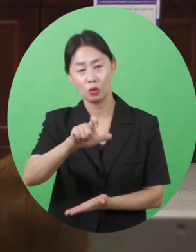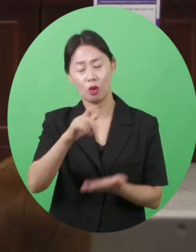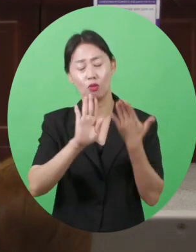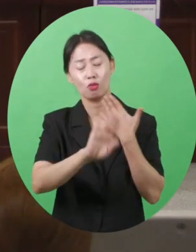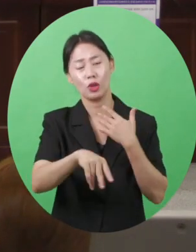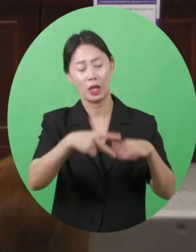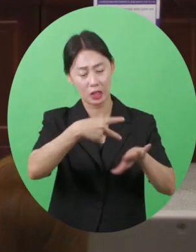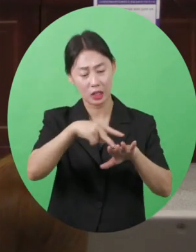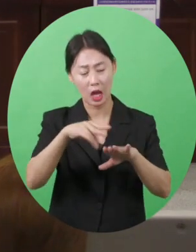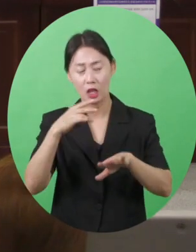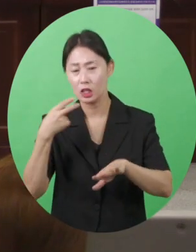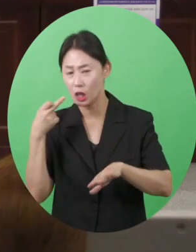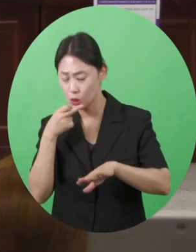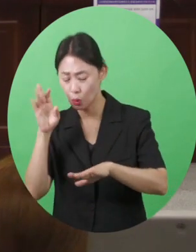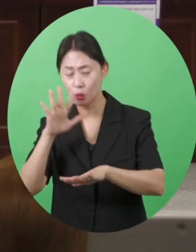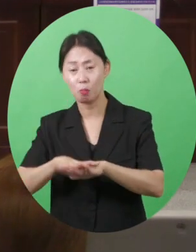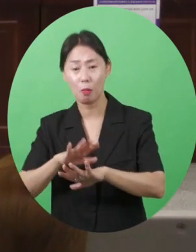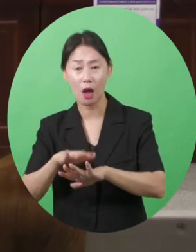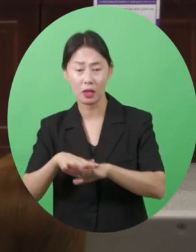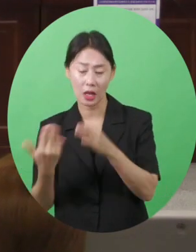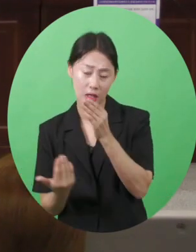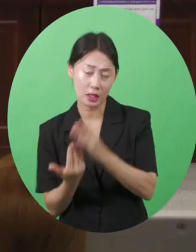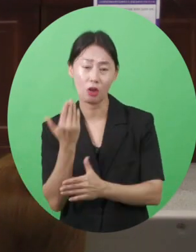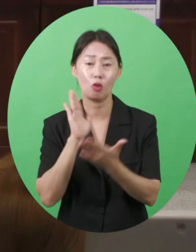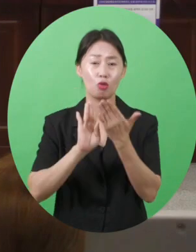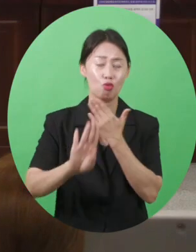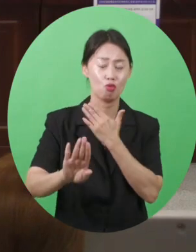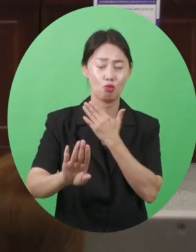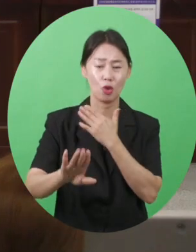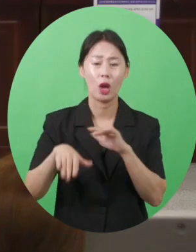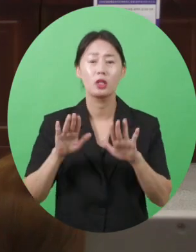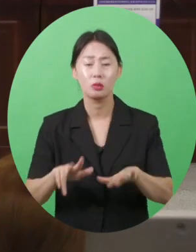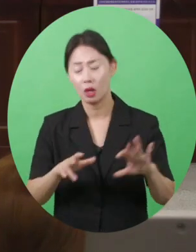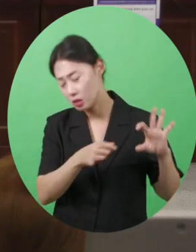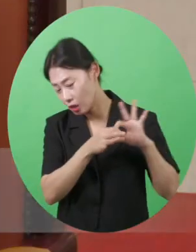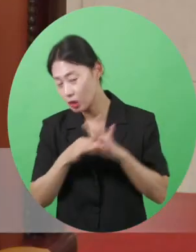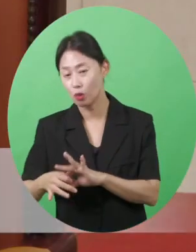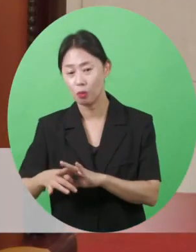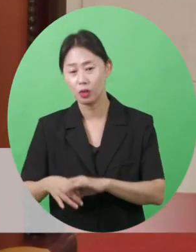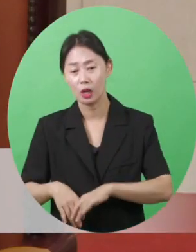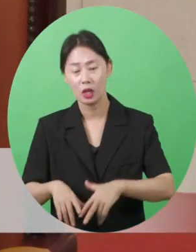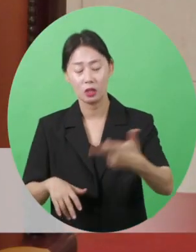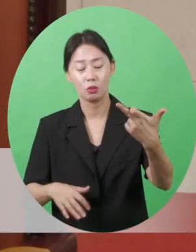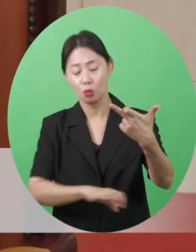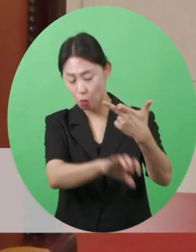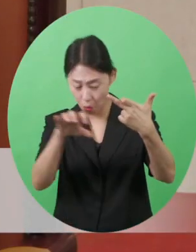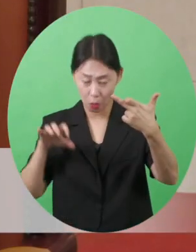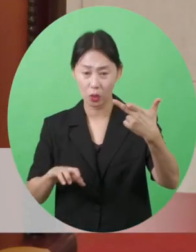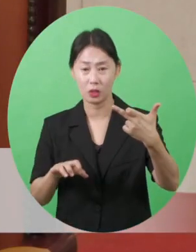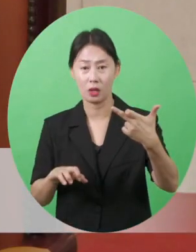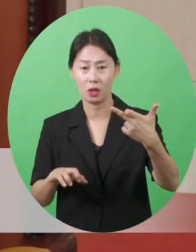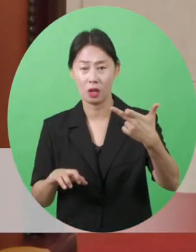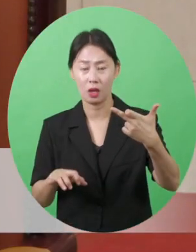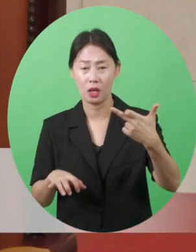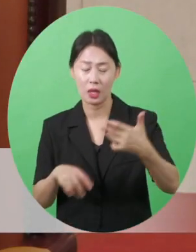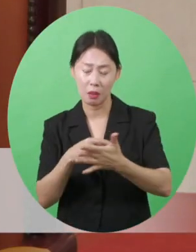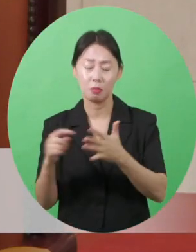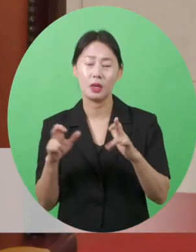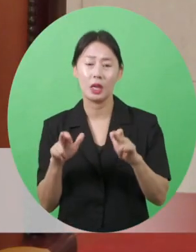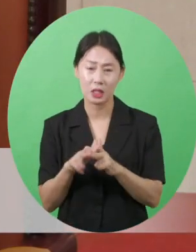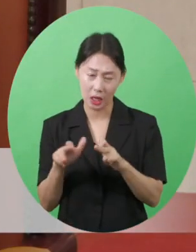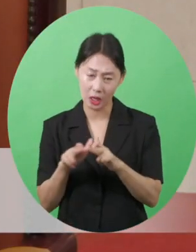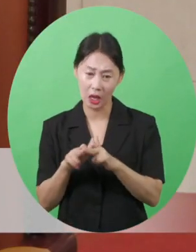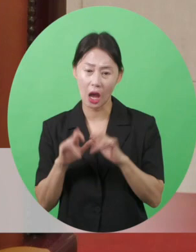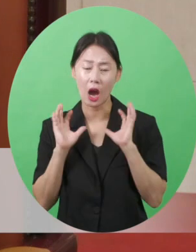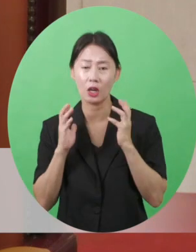사건 이후에 전남에서도 시범 운영으로 해서 지금까지 진행되어 오고 있는데 현재 17개 시도에 피해장애 아동